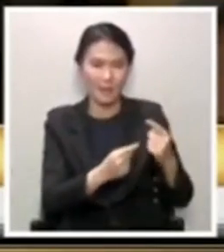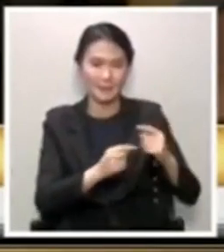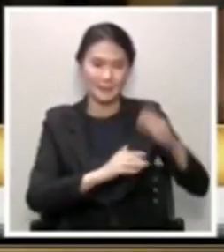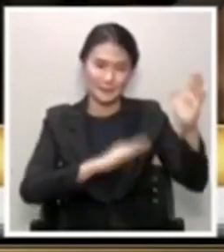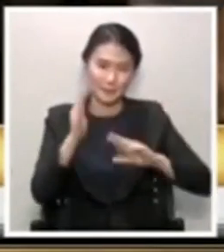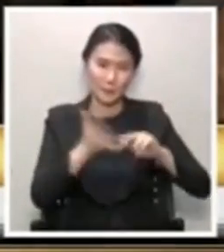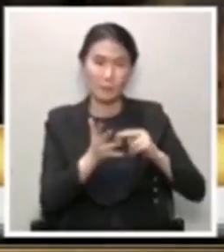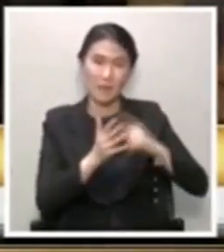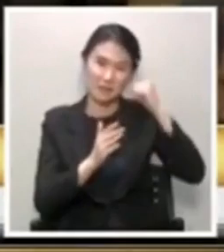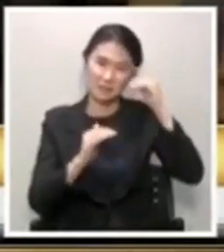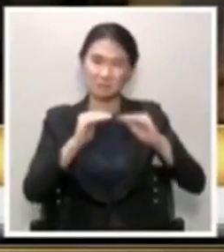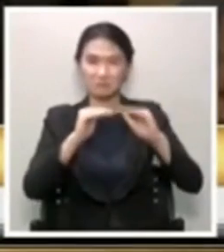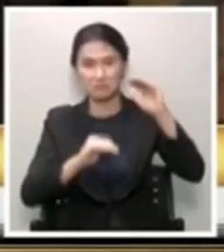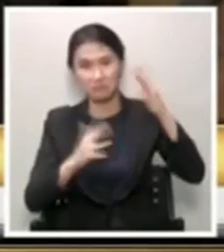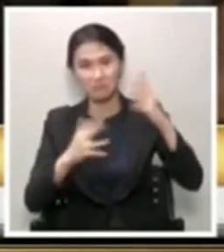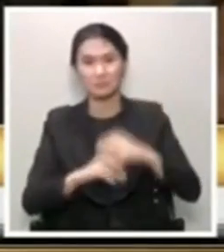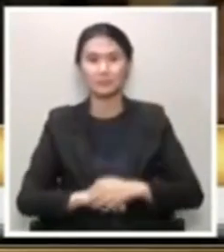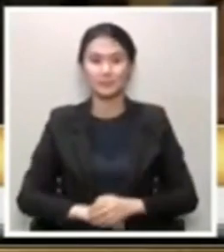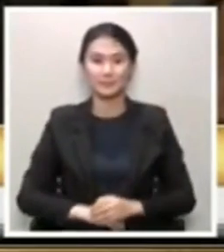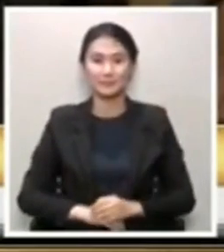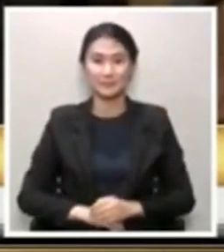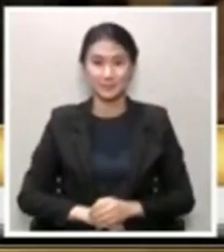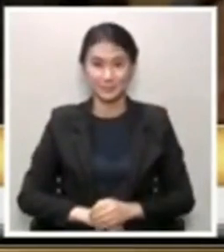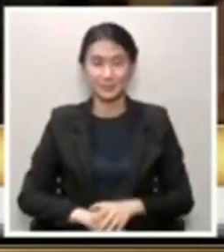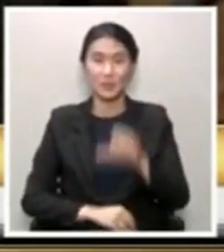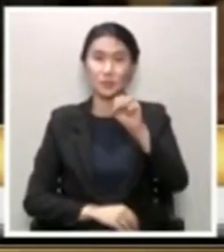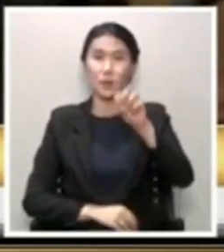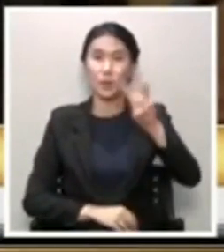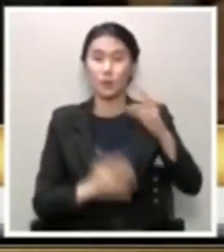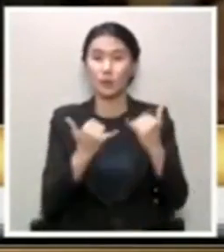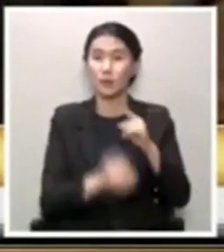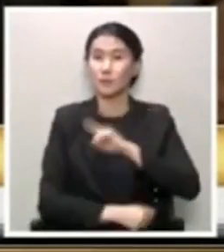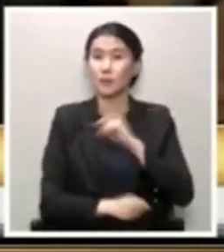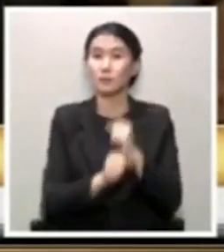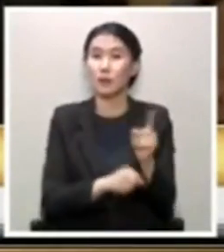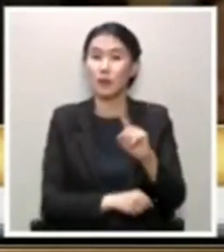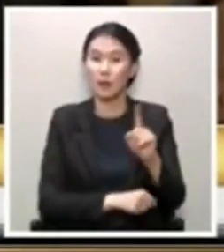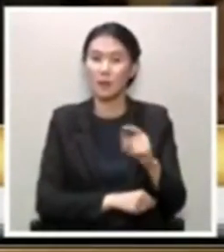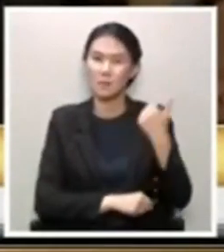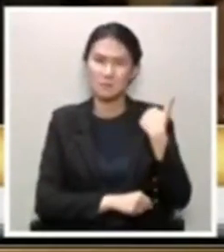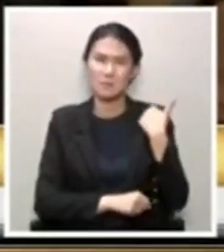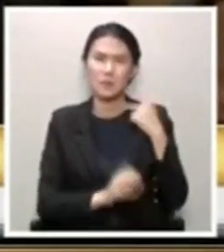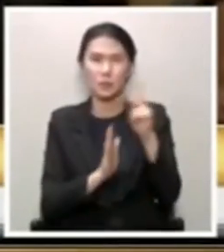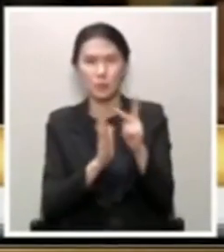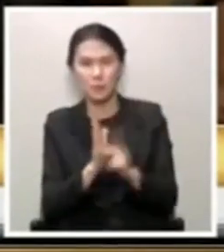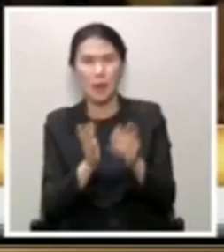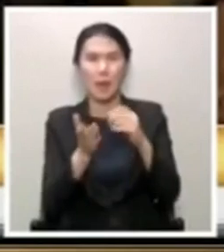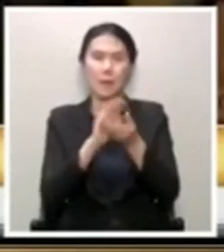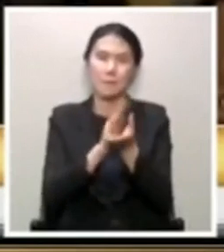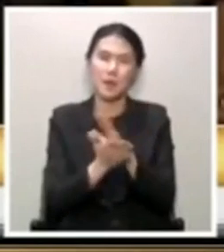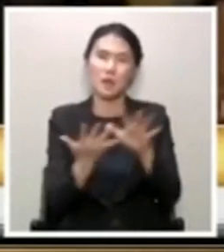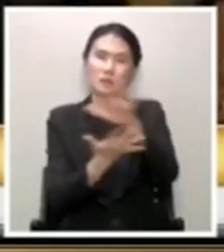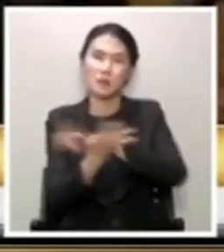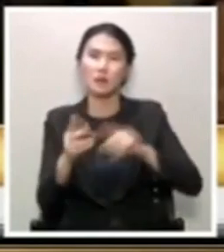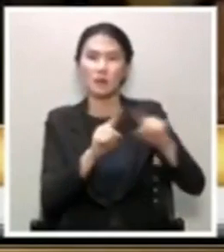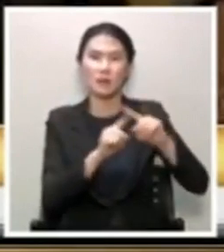ไม่มีความยุติธรรมไม่มีความแฟร์เลยในตรงนี้แล้วสวชุดนี้มาทําหน้าที่อะไรครับแน่นอนที่สุดมีส่วนในกฎหมายปฏิรูปยุทธศาสตร์ชาติต่างๆสักแ